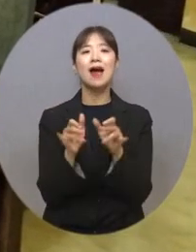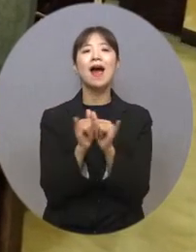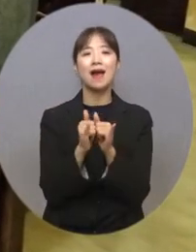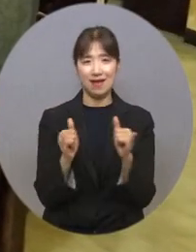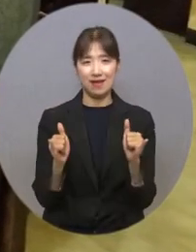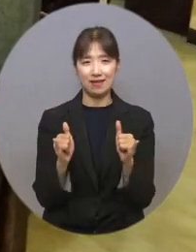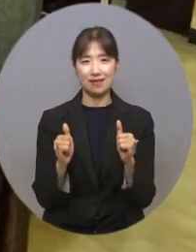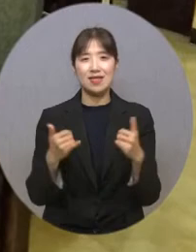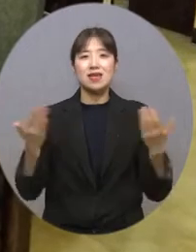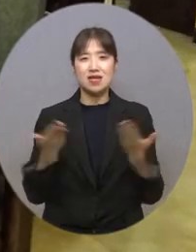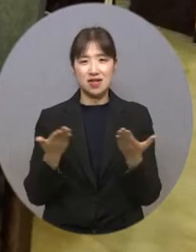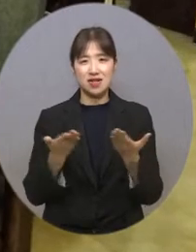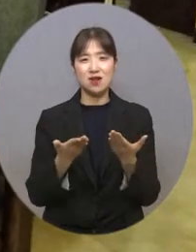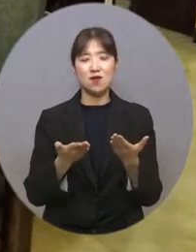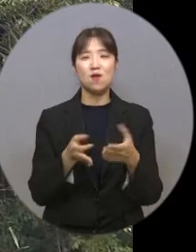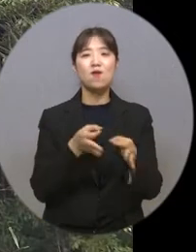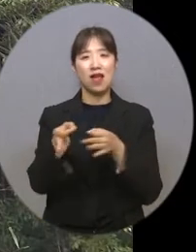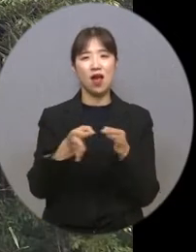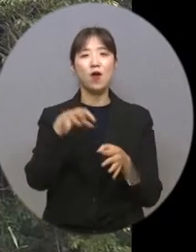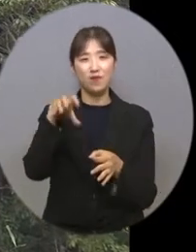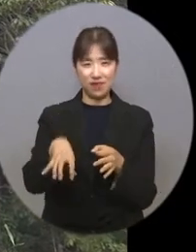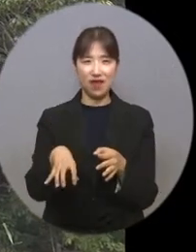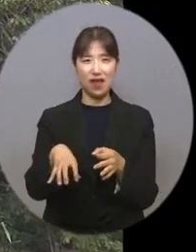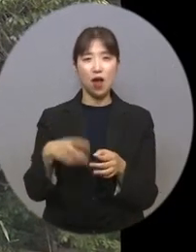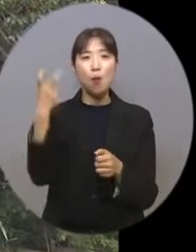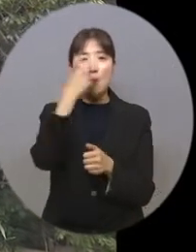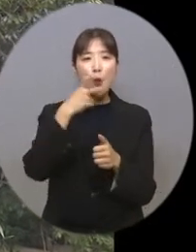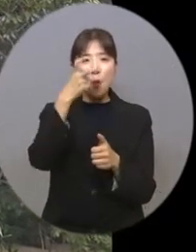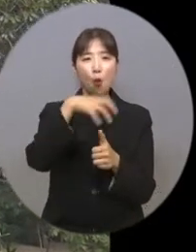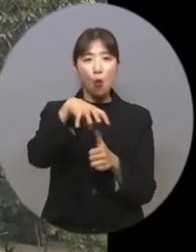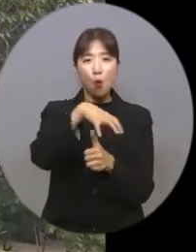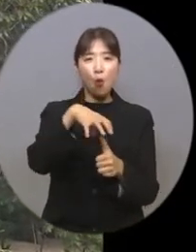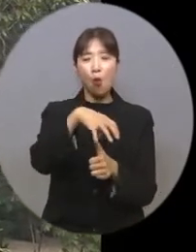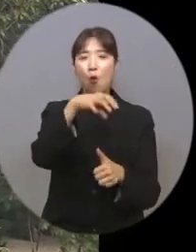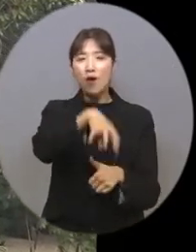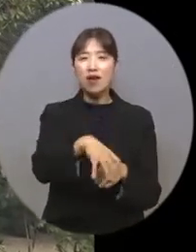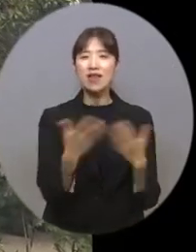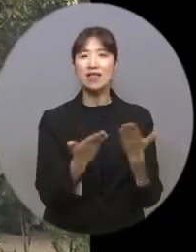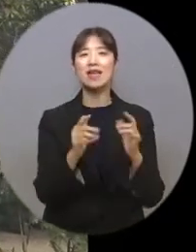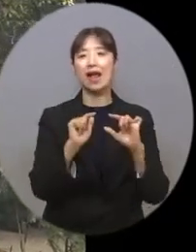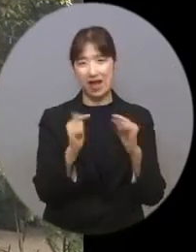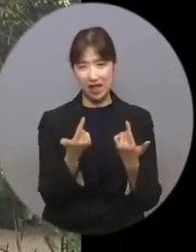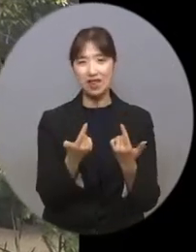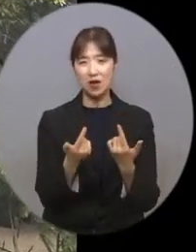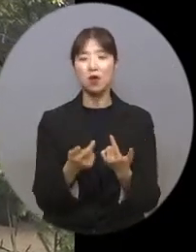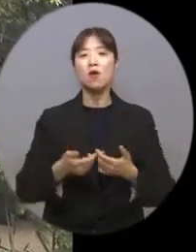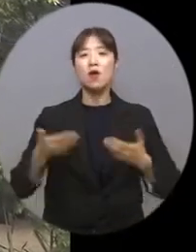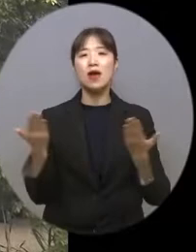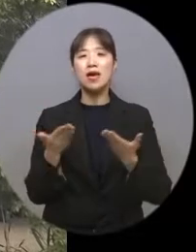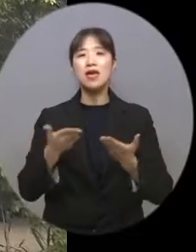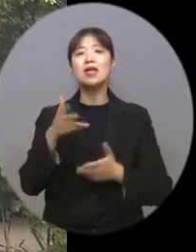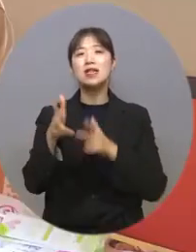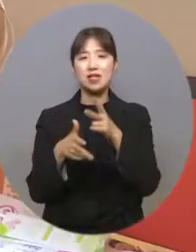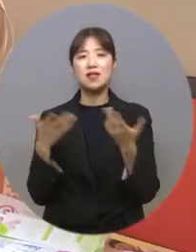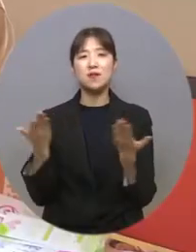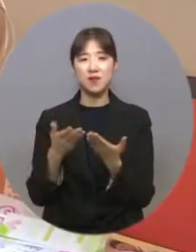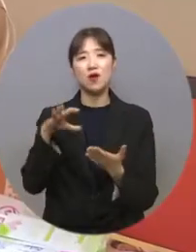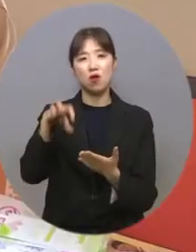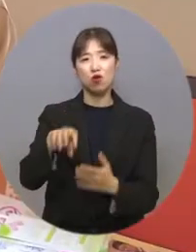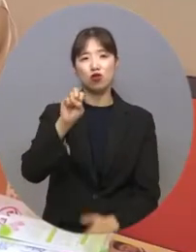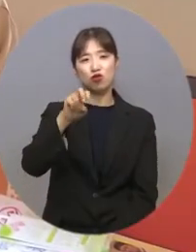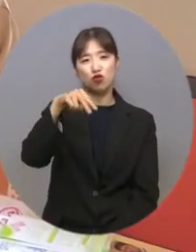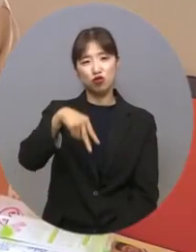장애인 근로사업장, 보호자업장이 아니죠. 네. 저희들은 이제 보호자업장이고요. 이제 근로사업장, 뭐, 유즈노키,